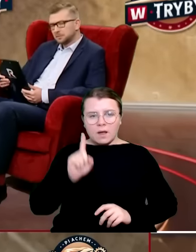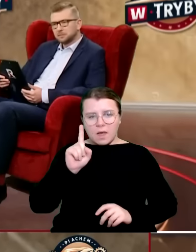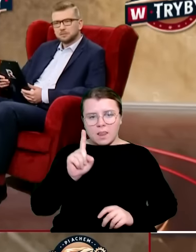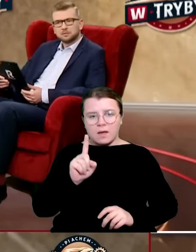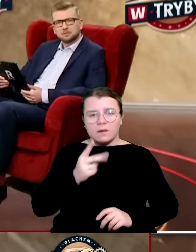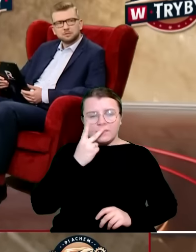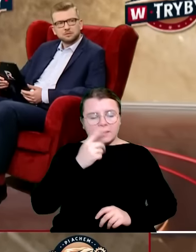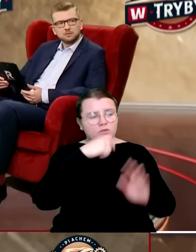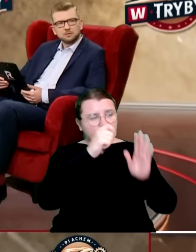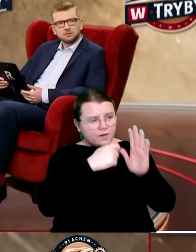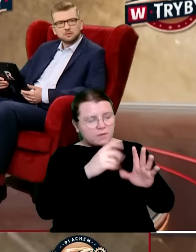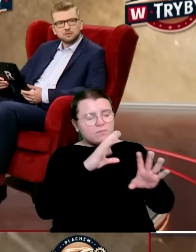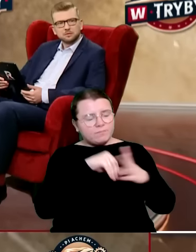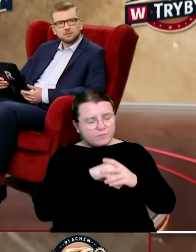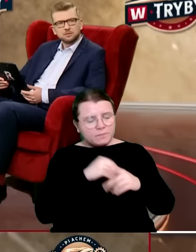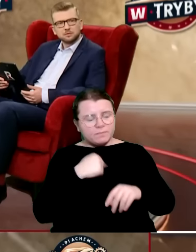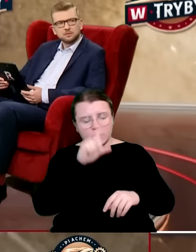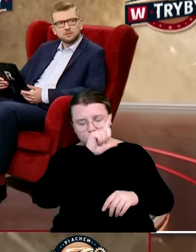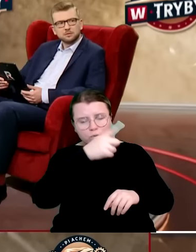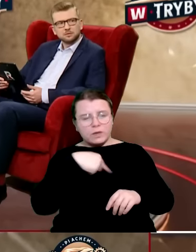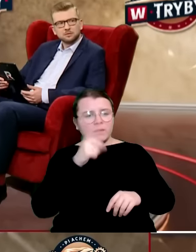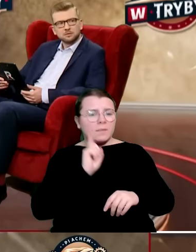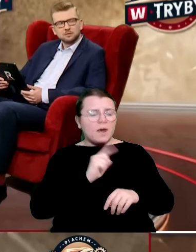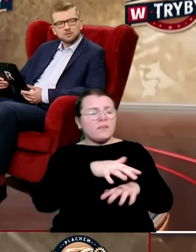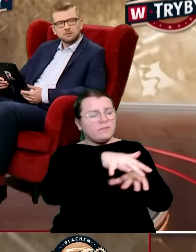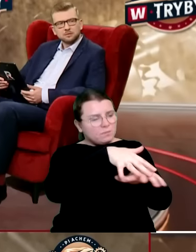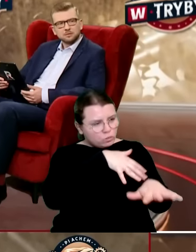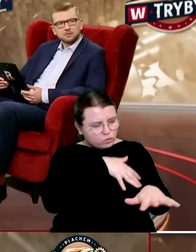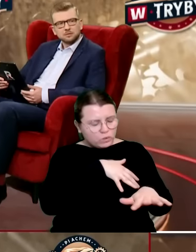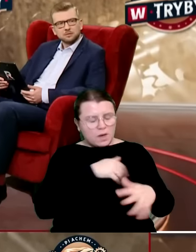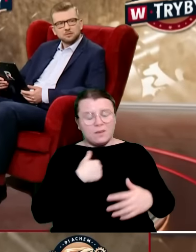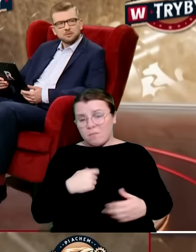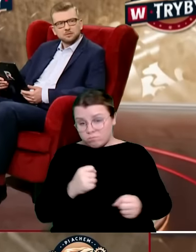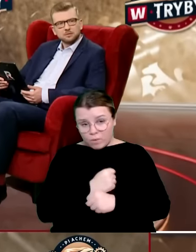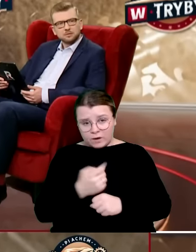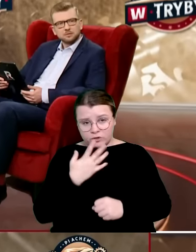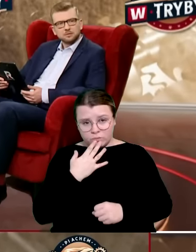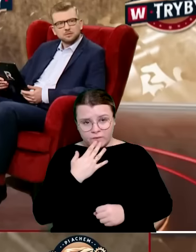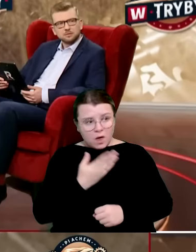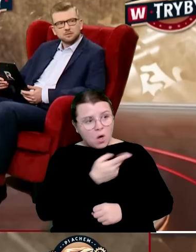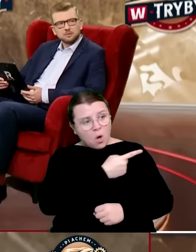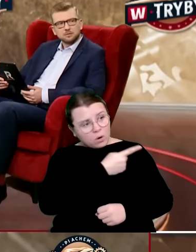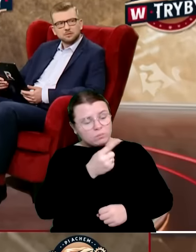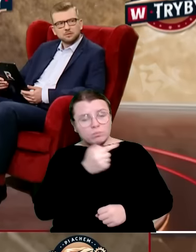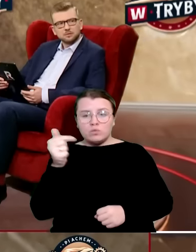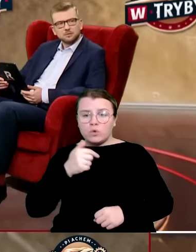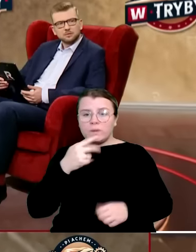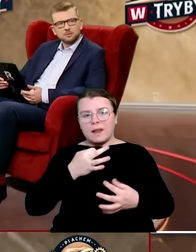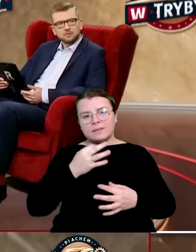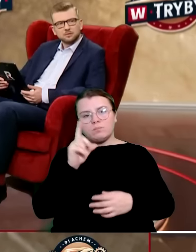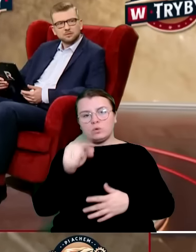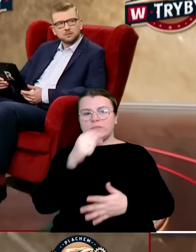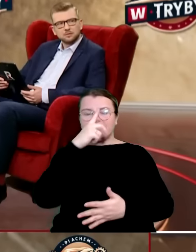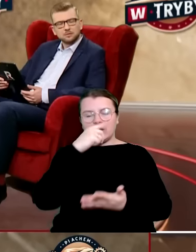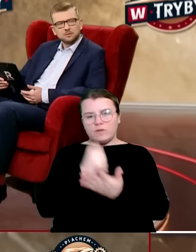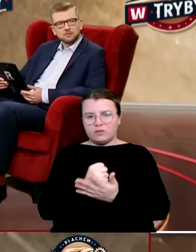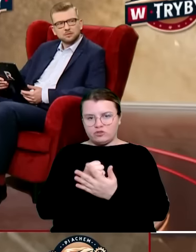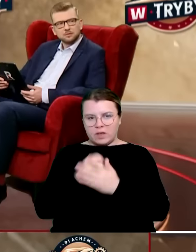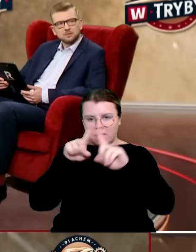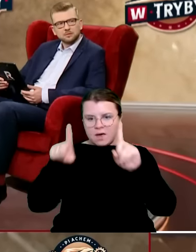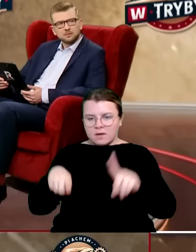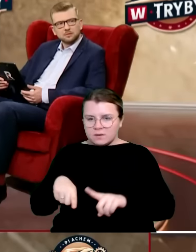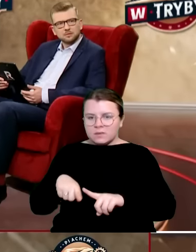naprawdę bardzo współczuję i dlatego mówię niezwykle poważnie, którzy muszą chodzić po zaświadczenia, udowadniając, że